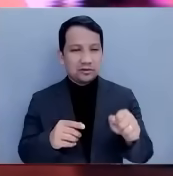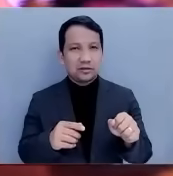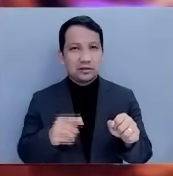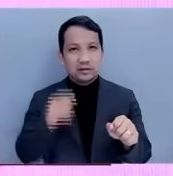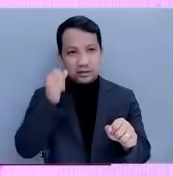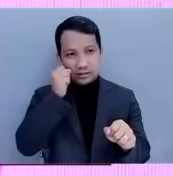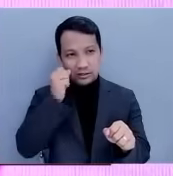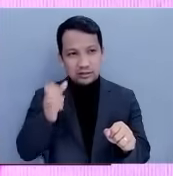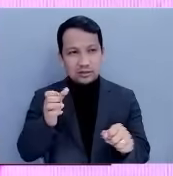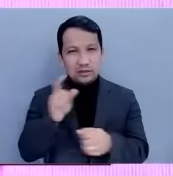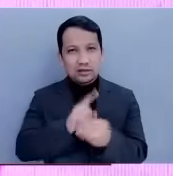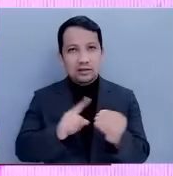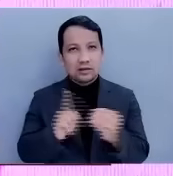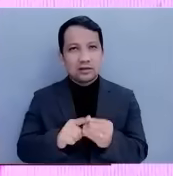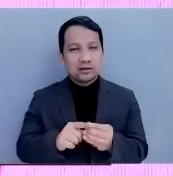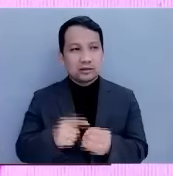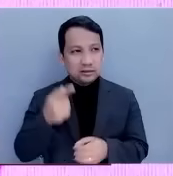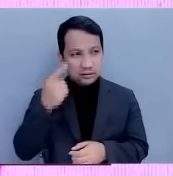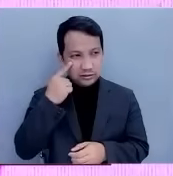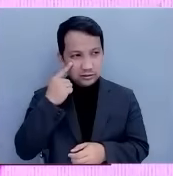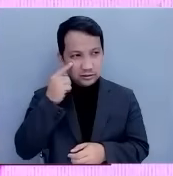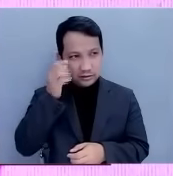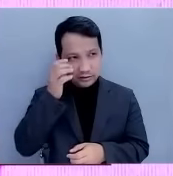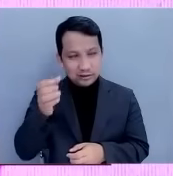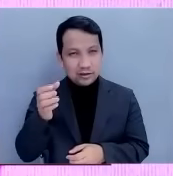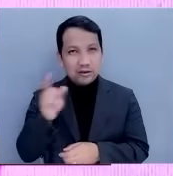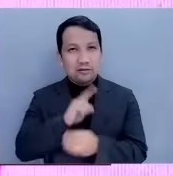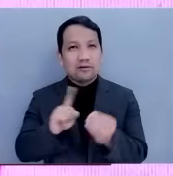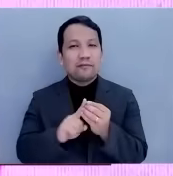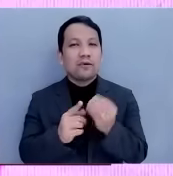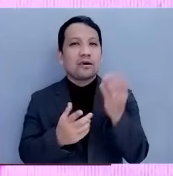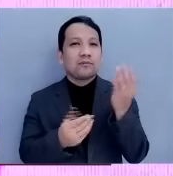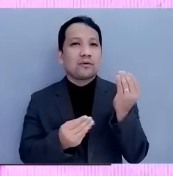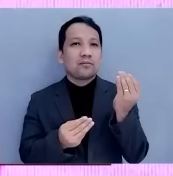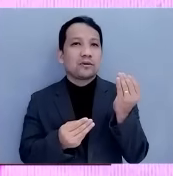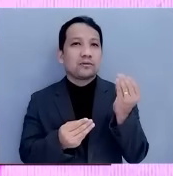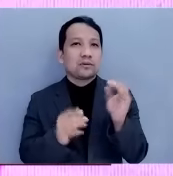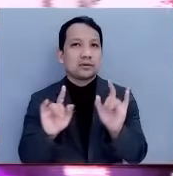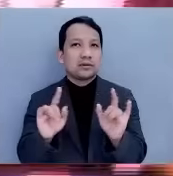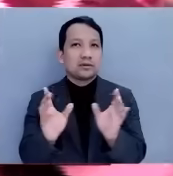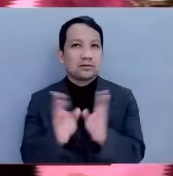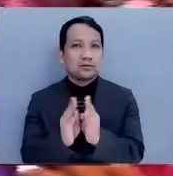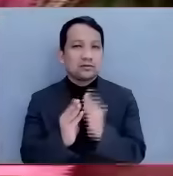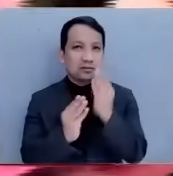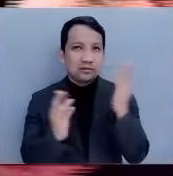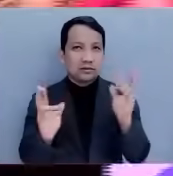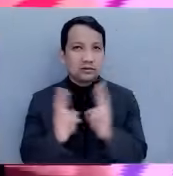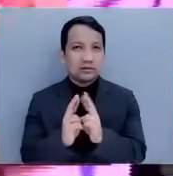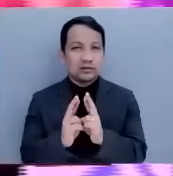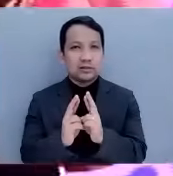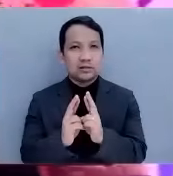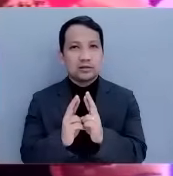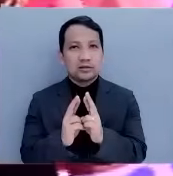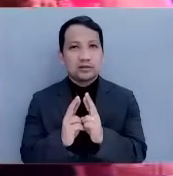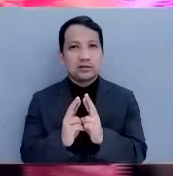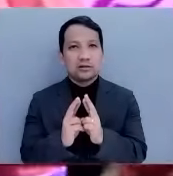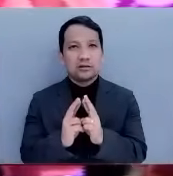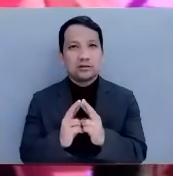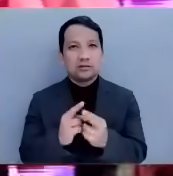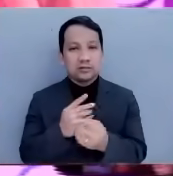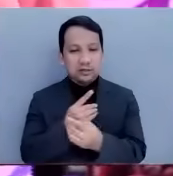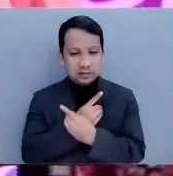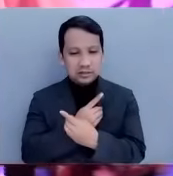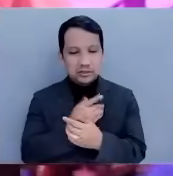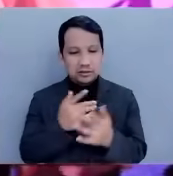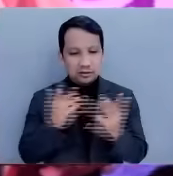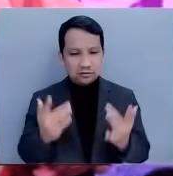Cuneta at Gabby Concepcion. Para ito sa presko ng kanilang much-awaited reunion concert na Dear Heart. Matagal